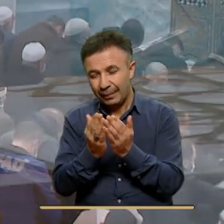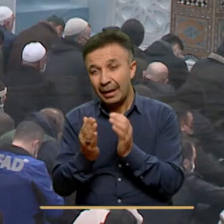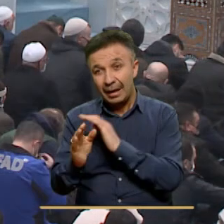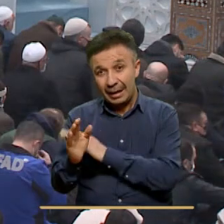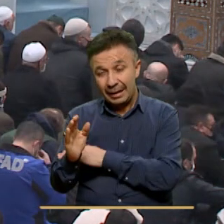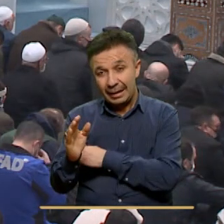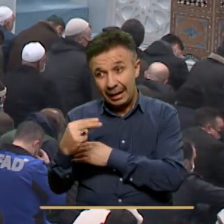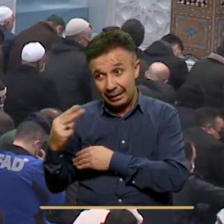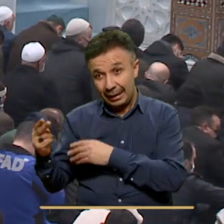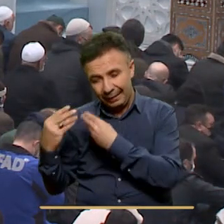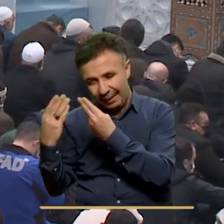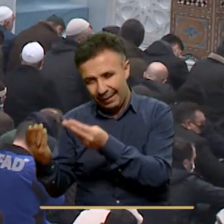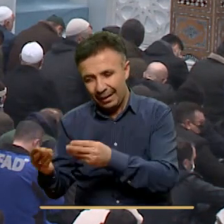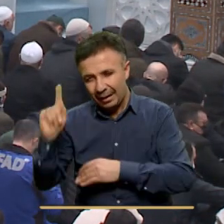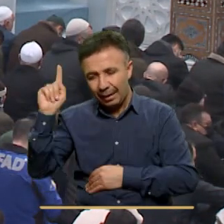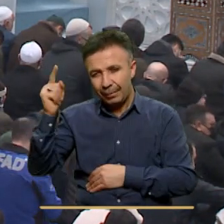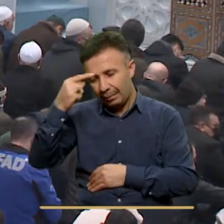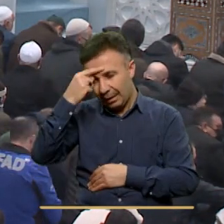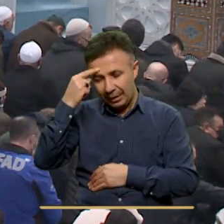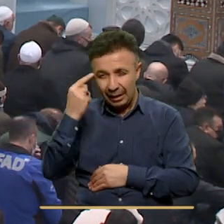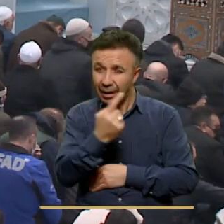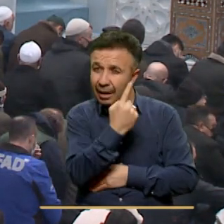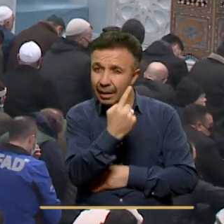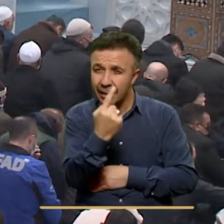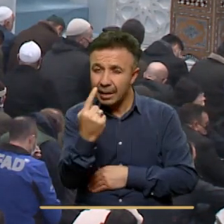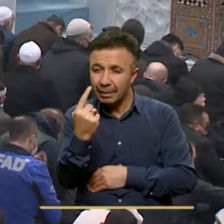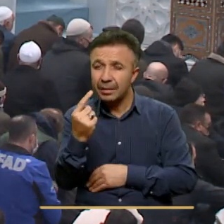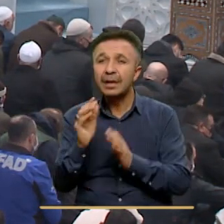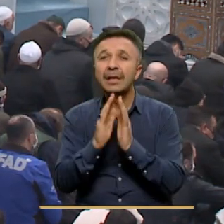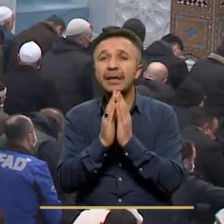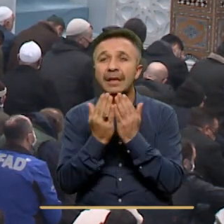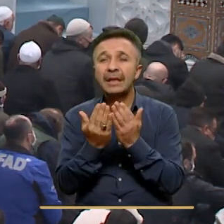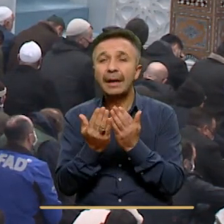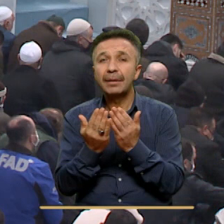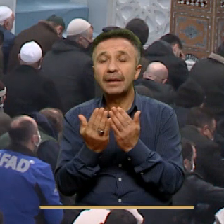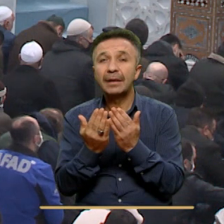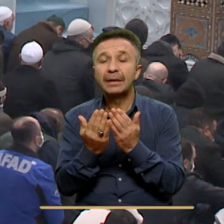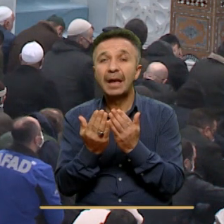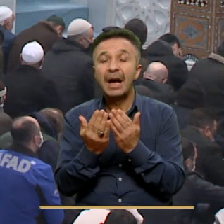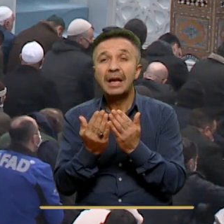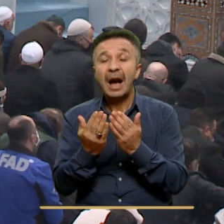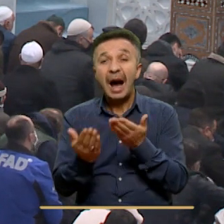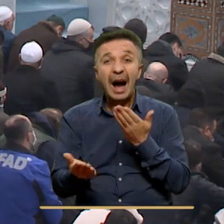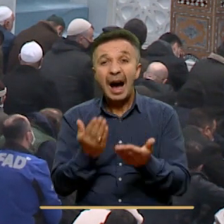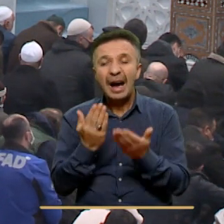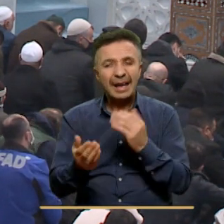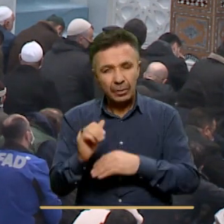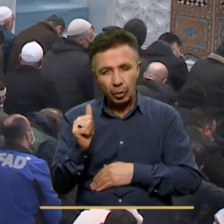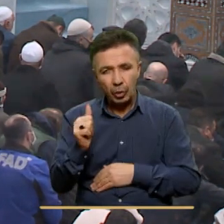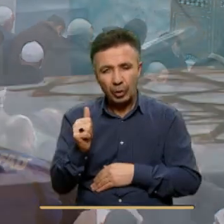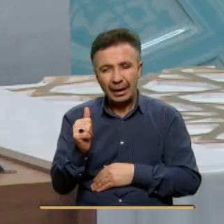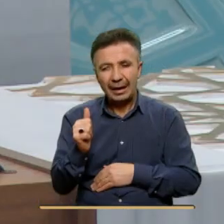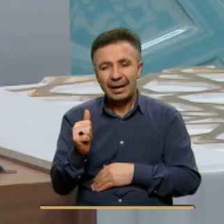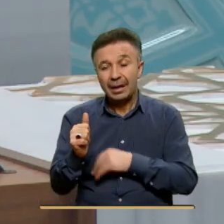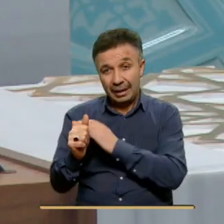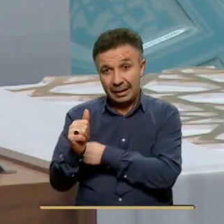verilenler, Rabbim inşallah her birerimizi kitabını mahşer gününde sağ tarafından alanlardan